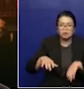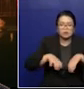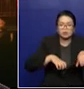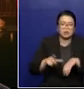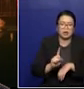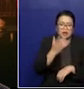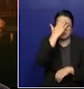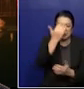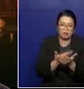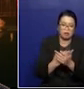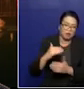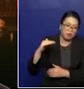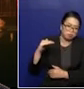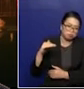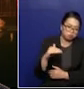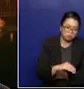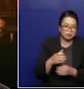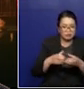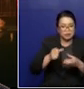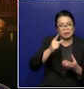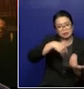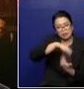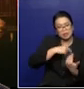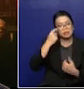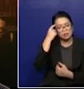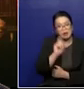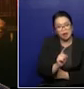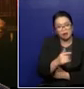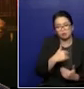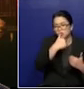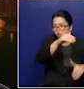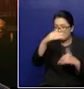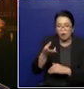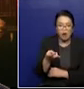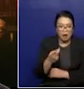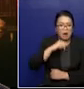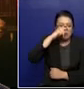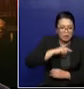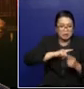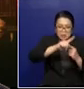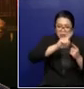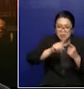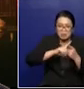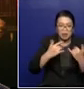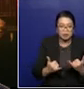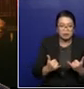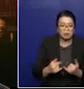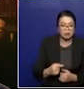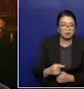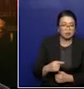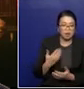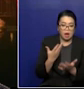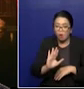ฮะทีมเศรษฐกิจคิดอะไรอยู่ฮะส่งออกข้าวไทยเป็นที่หนึ่งตลอดฮะนี่ต่ำที่สุ